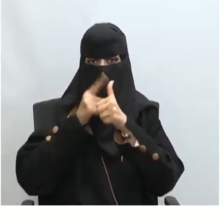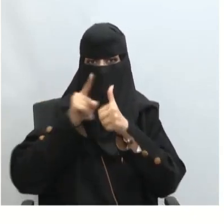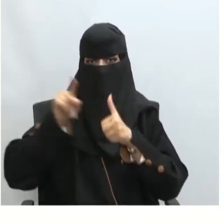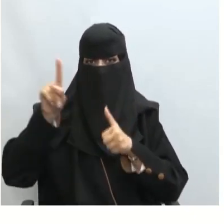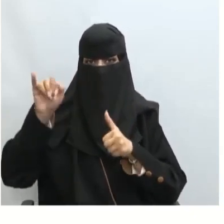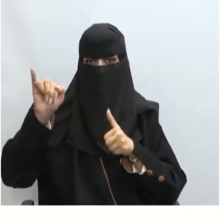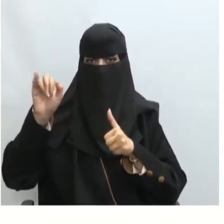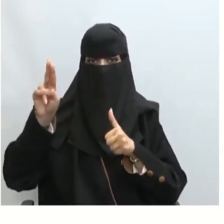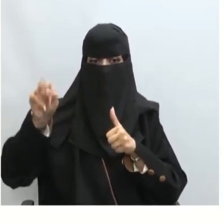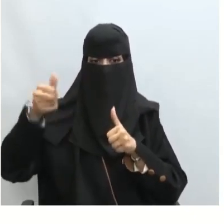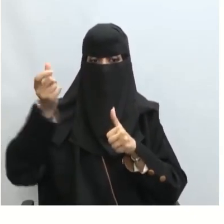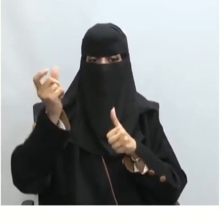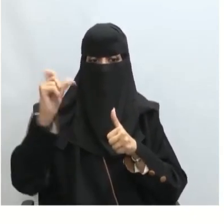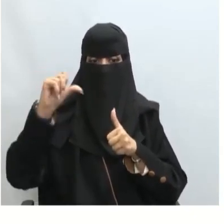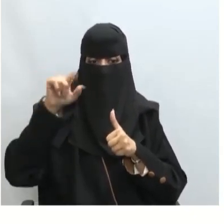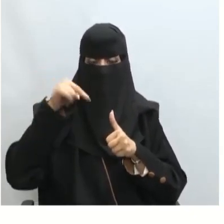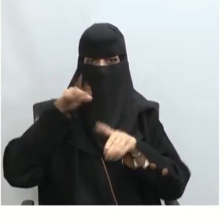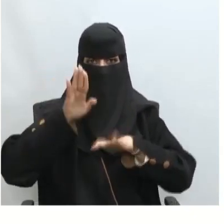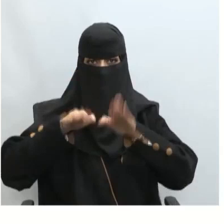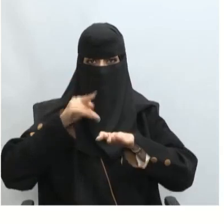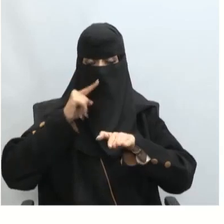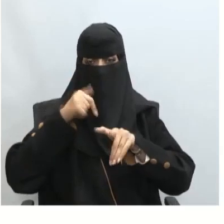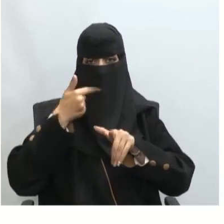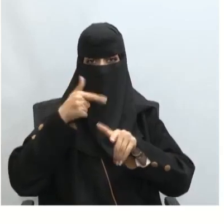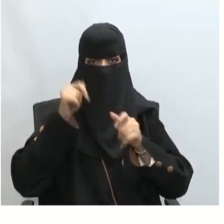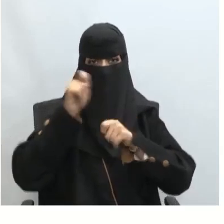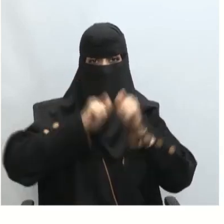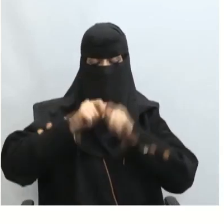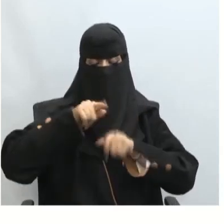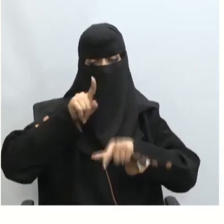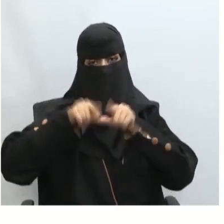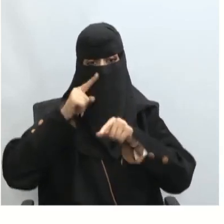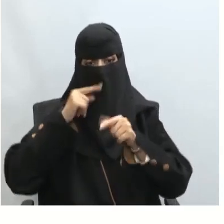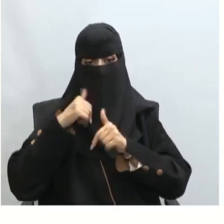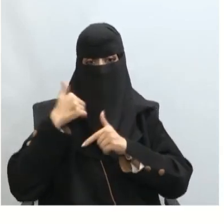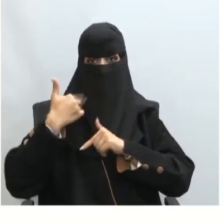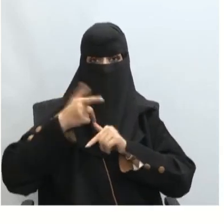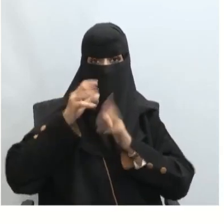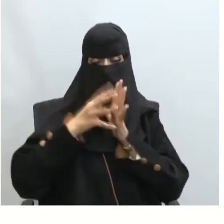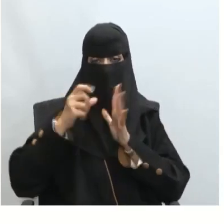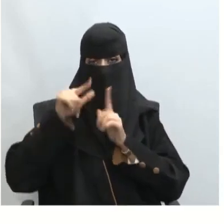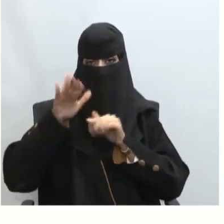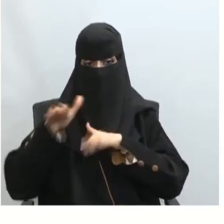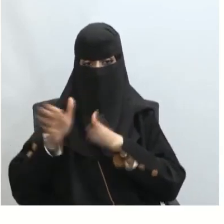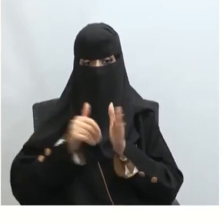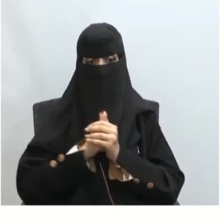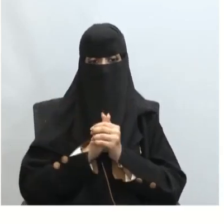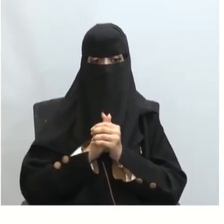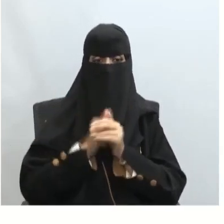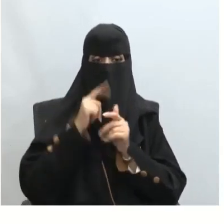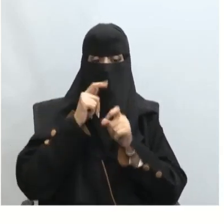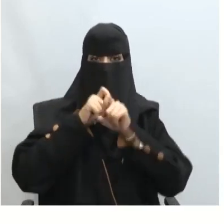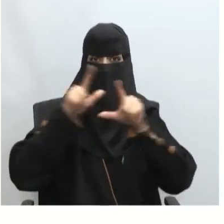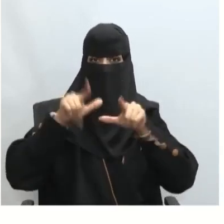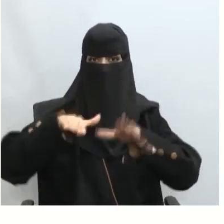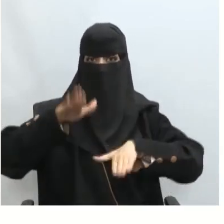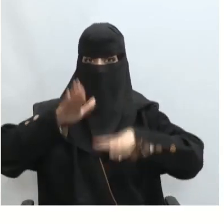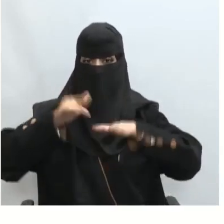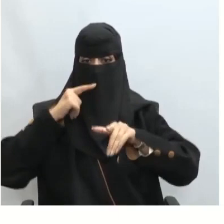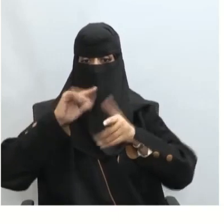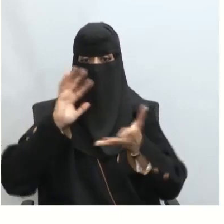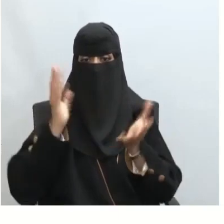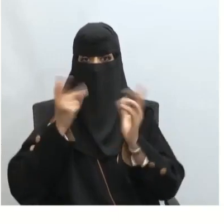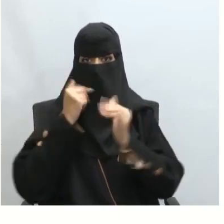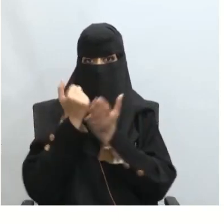بيوتانول اذا تستخدم المعدن العامه حتى تقارن وتصبح نموذج لديك تبين المعادله العامه